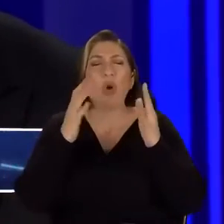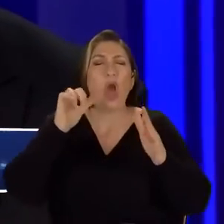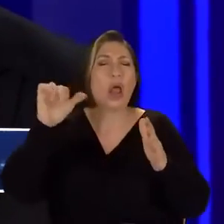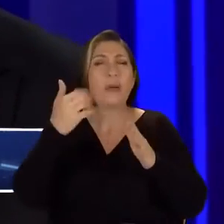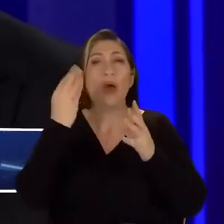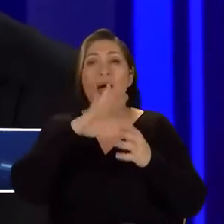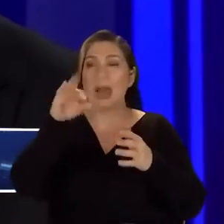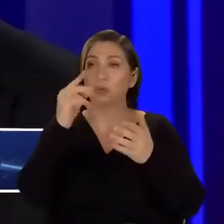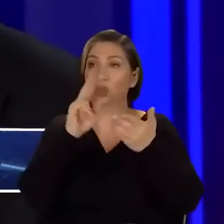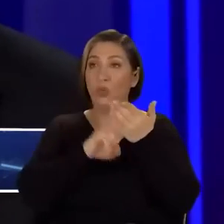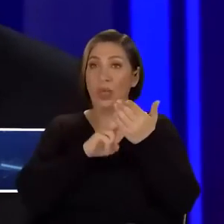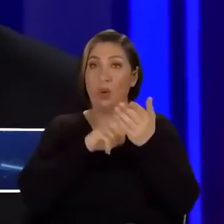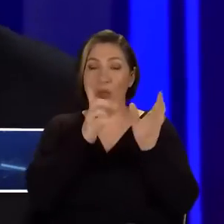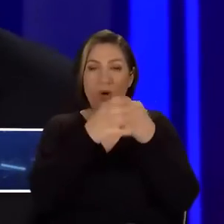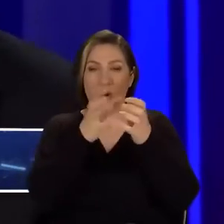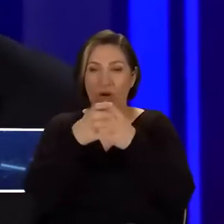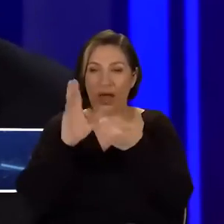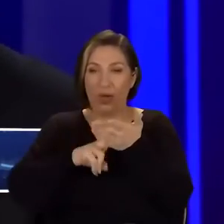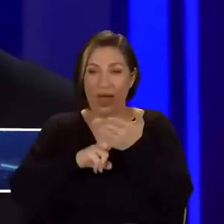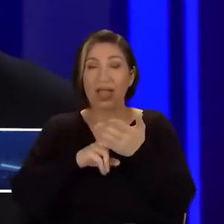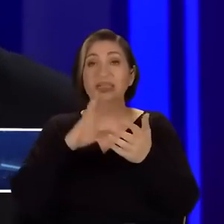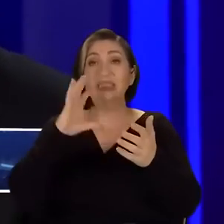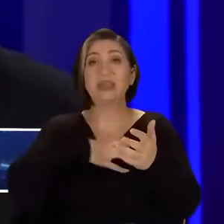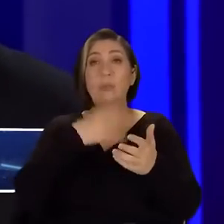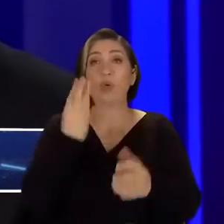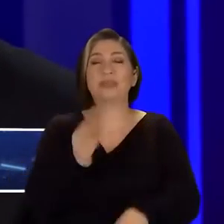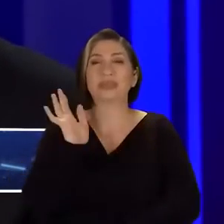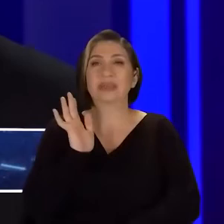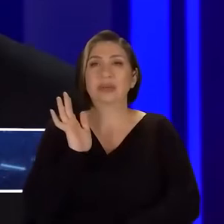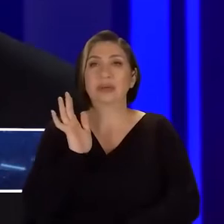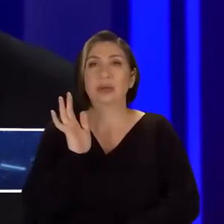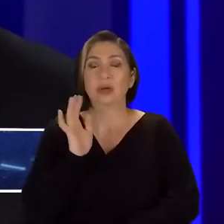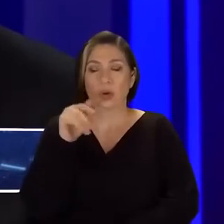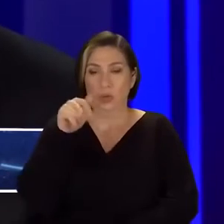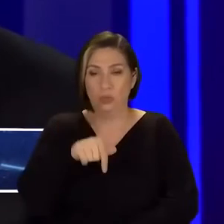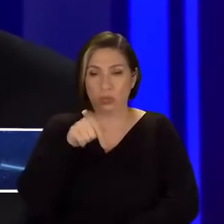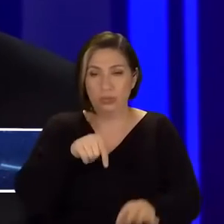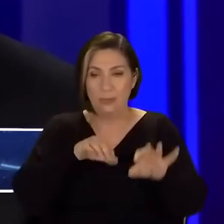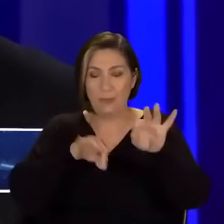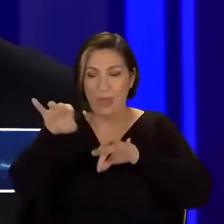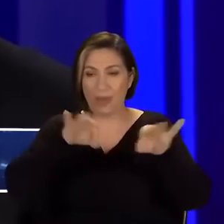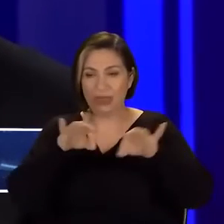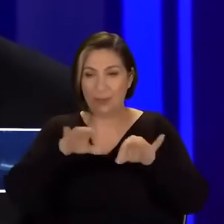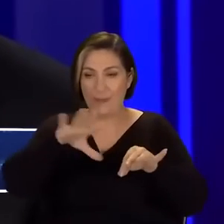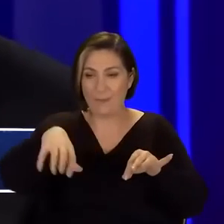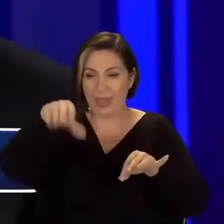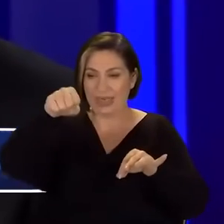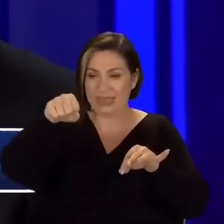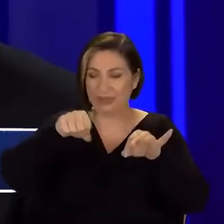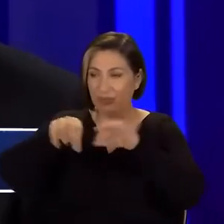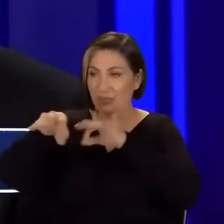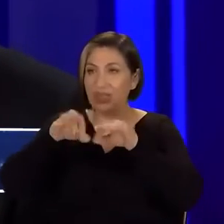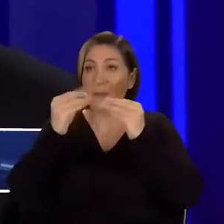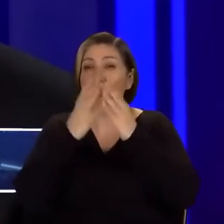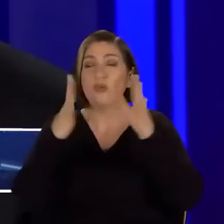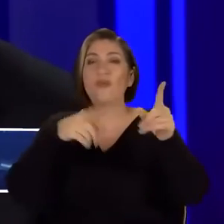her üyenin işte o bloklara, o veriye sahip olması. Yani günümüz mimarisinden, merkezi veri mimarisinden en